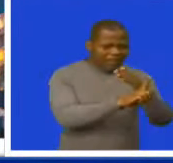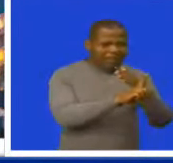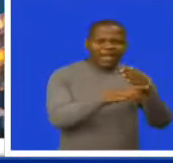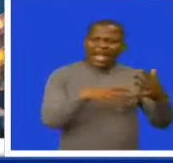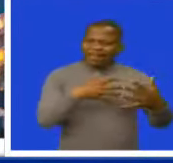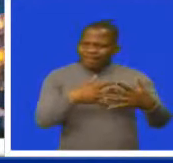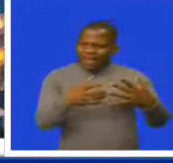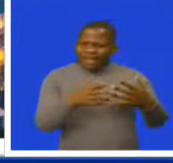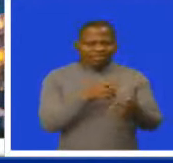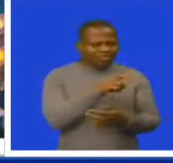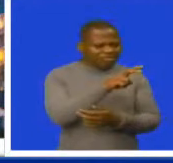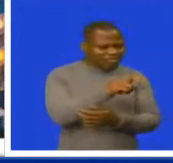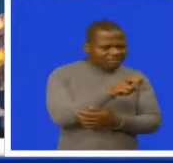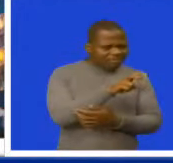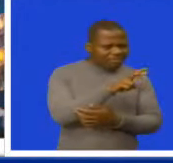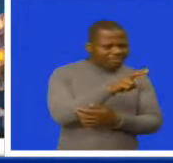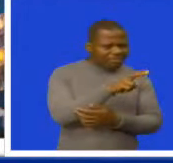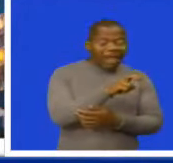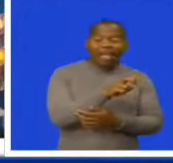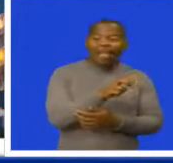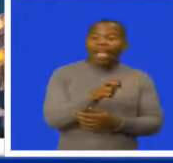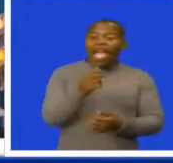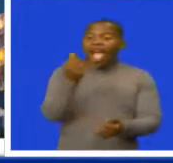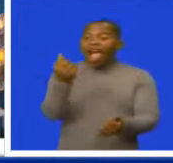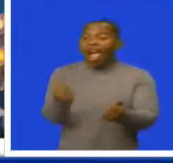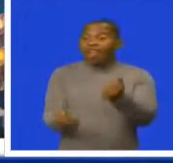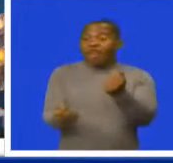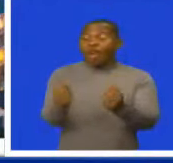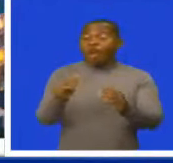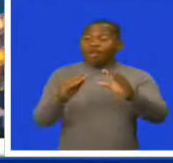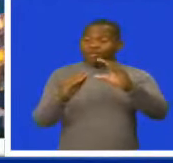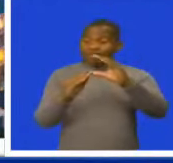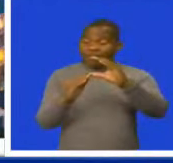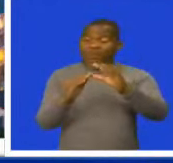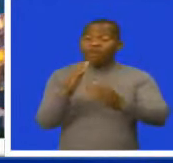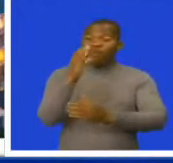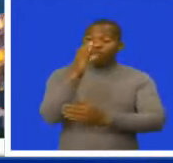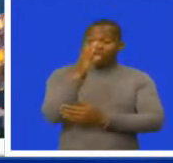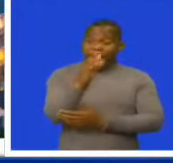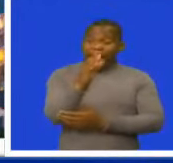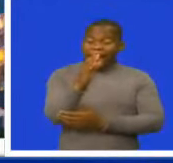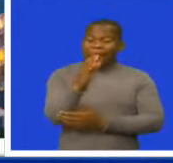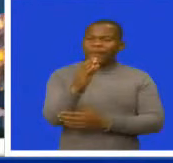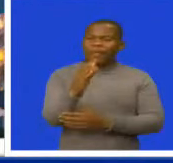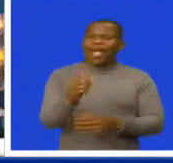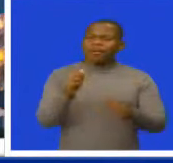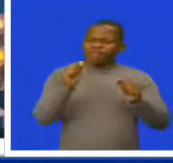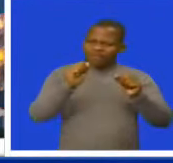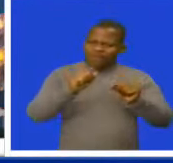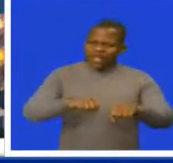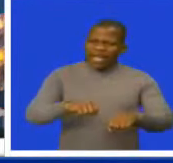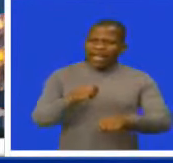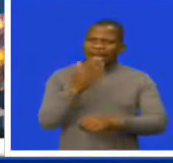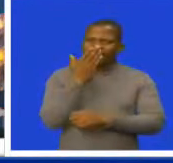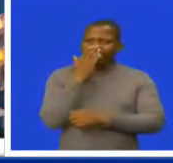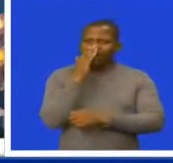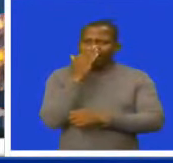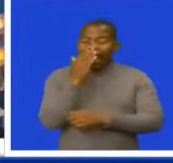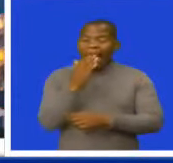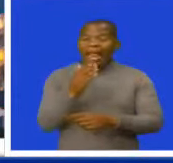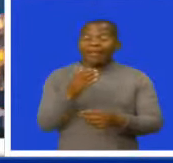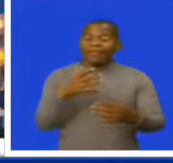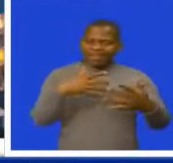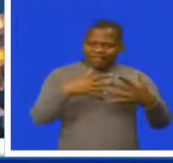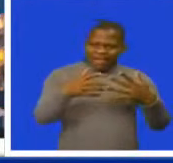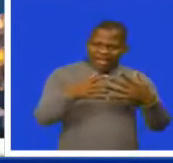kanzeke kube sekuyavela enkantolo ukuthi labasolwa bagcikeze impahla letilinganiselwa ngetulu kwetinkulungwane letingemashumi lamabili nesihlanu